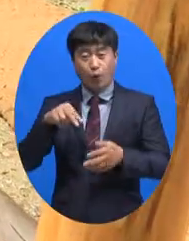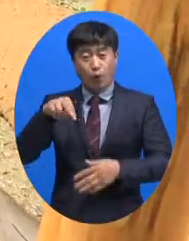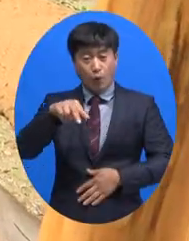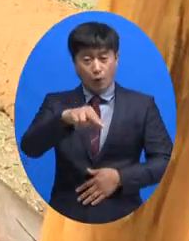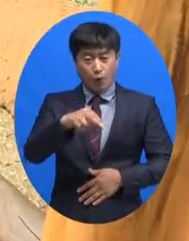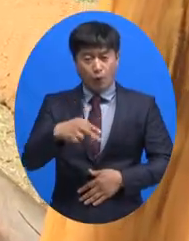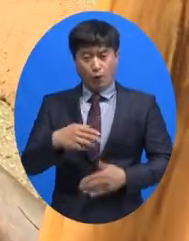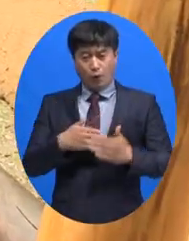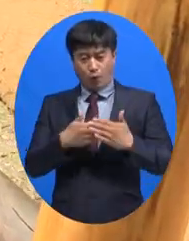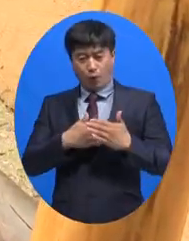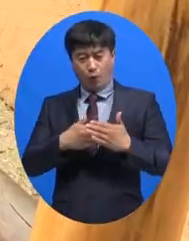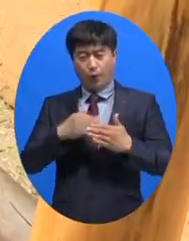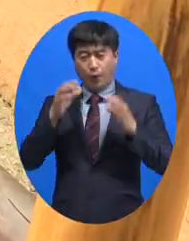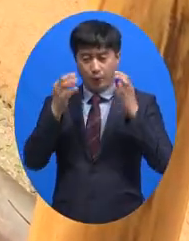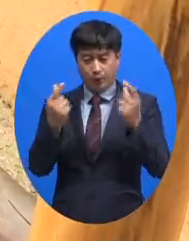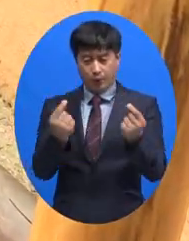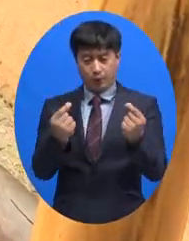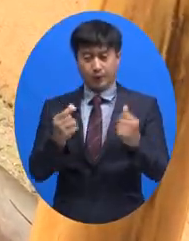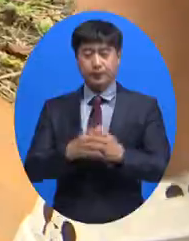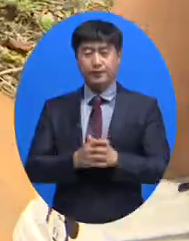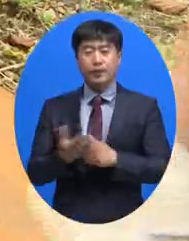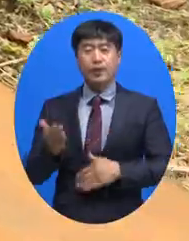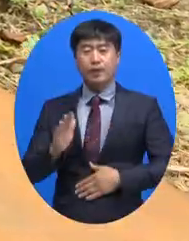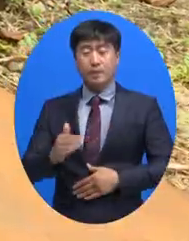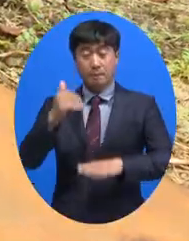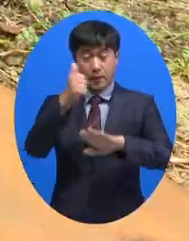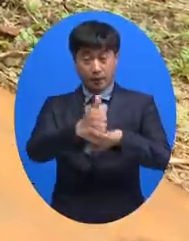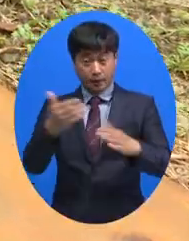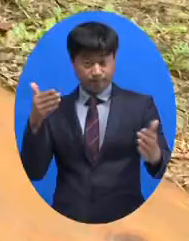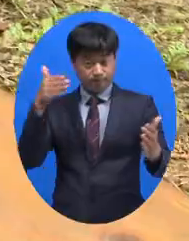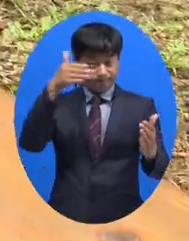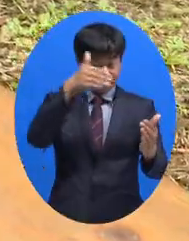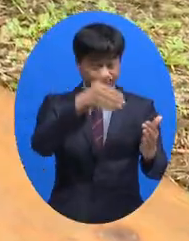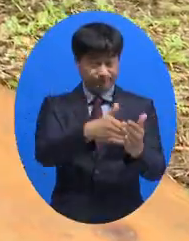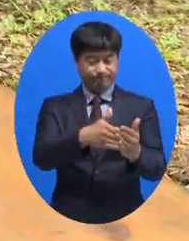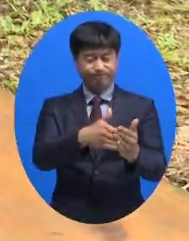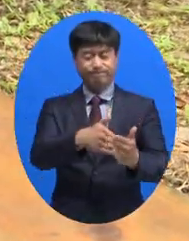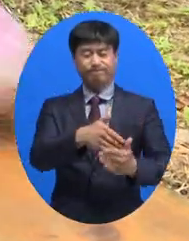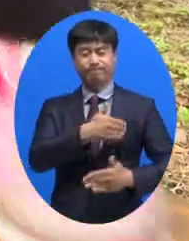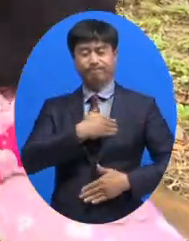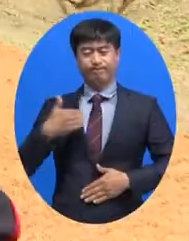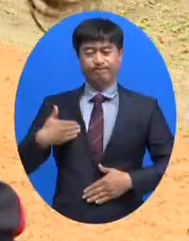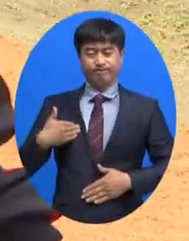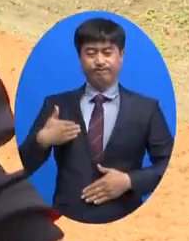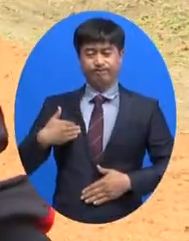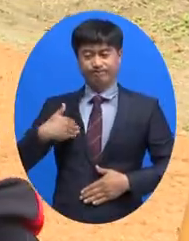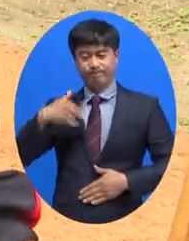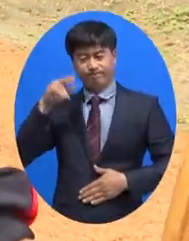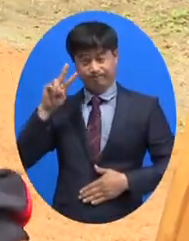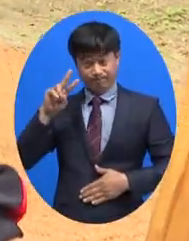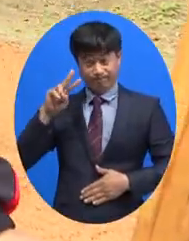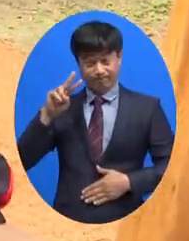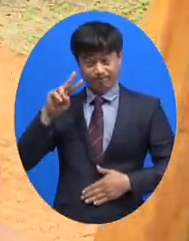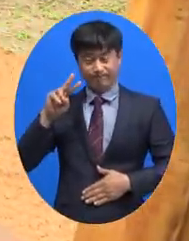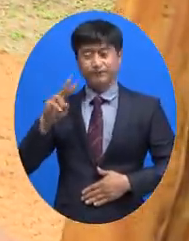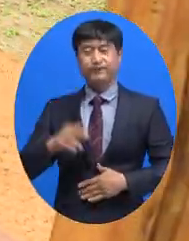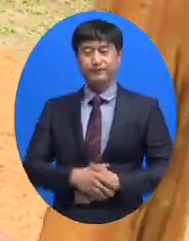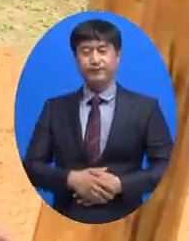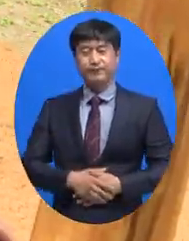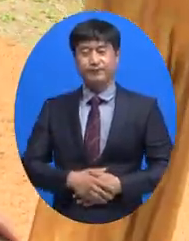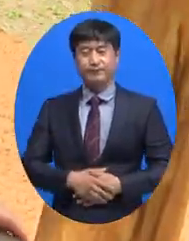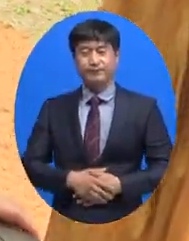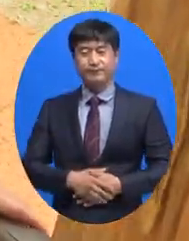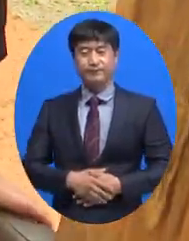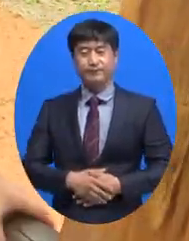표정은 바짝 긴장한 듯 보입니다. 하지만 끝까지 도달해선 뿌듯한지 카메라를 향해 앙증맞은